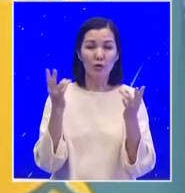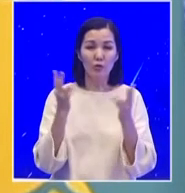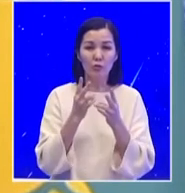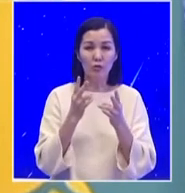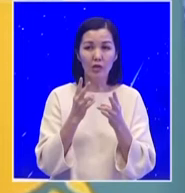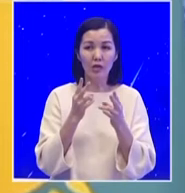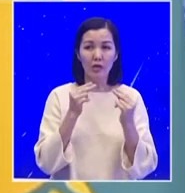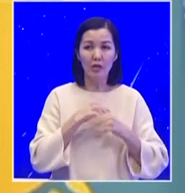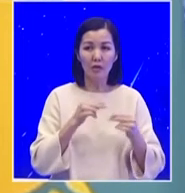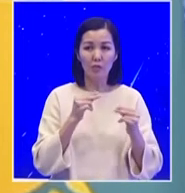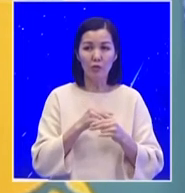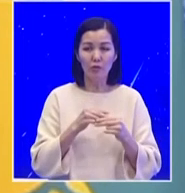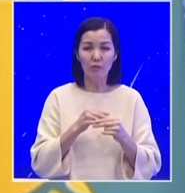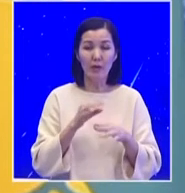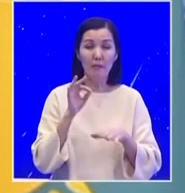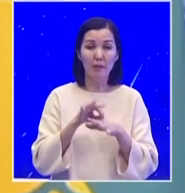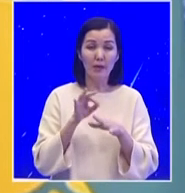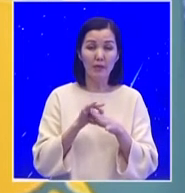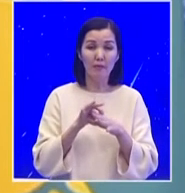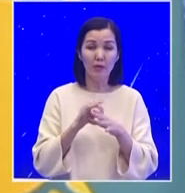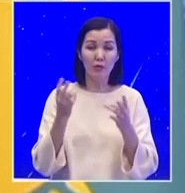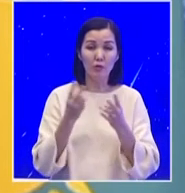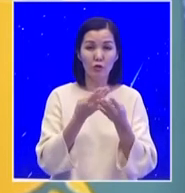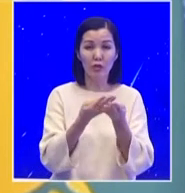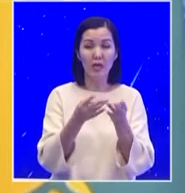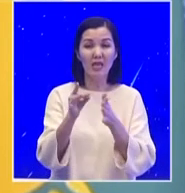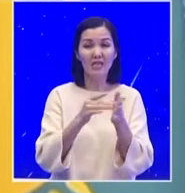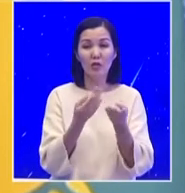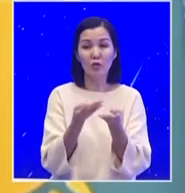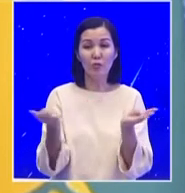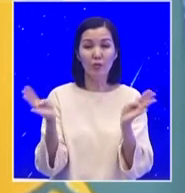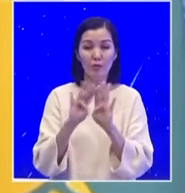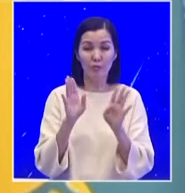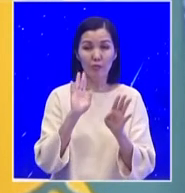алгоритм работы с потенциальными больными, поэтому хаотичные